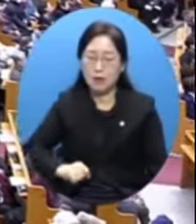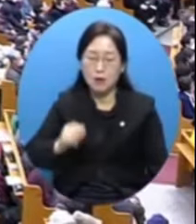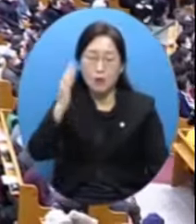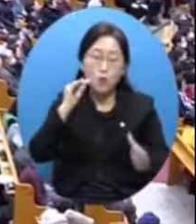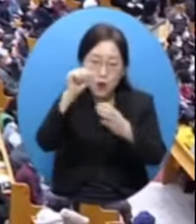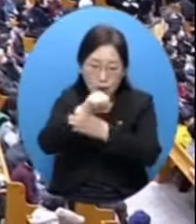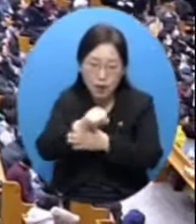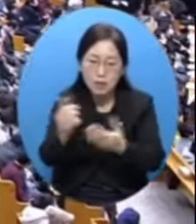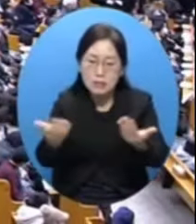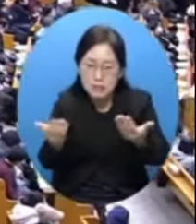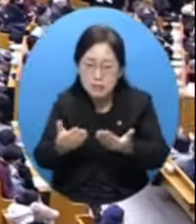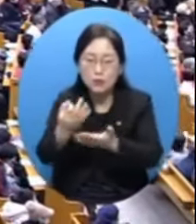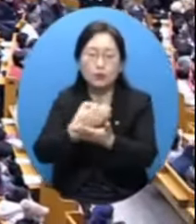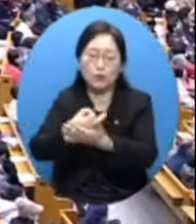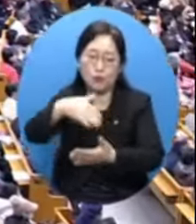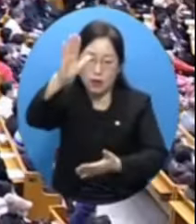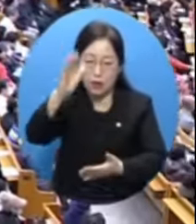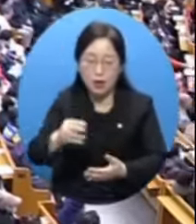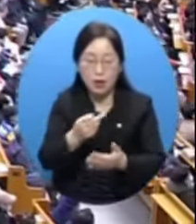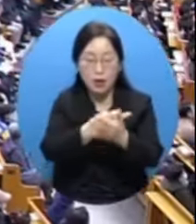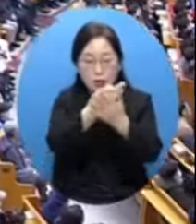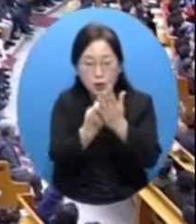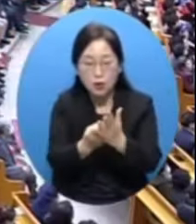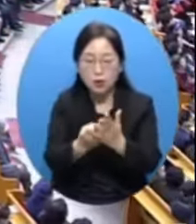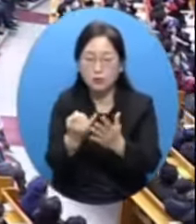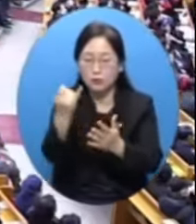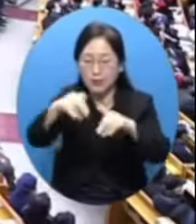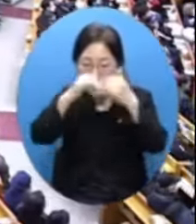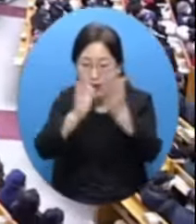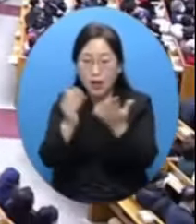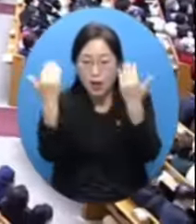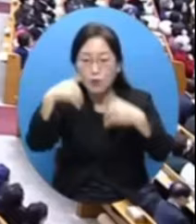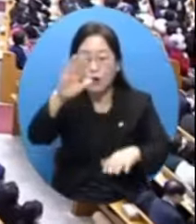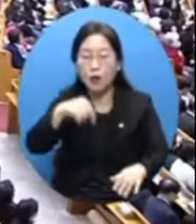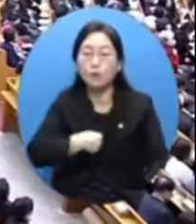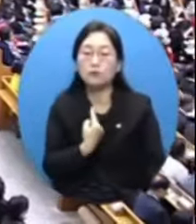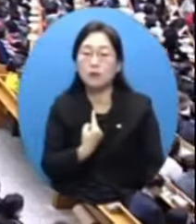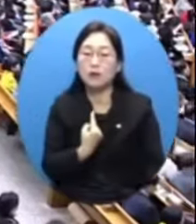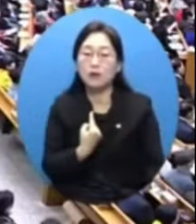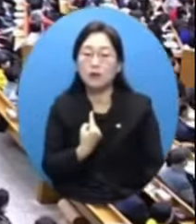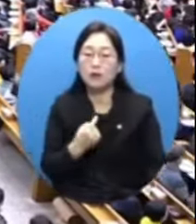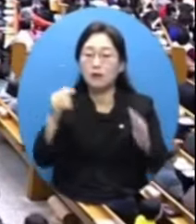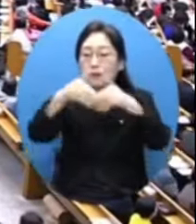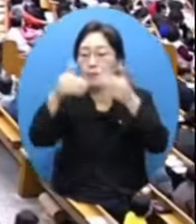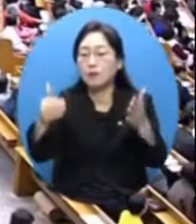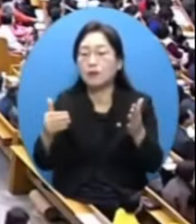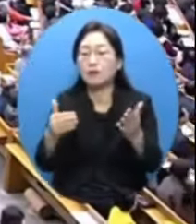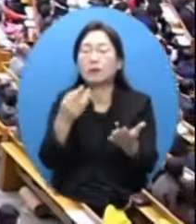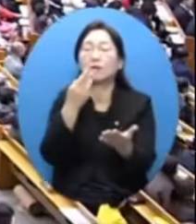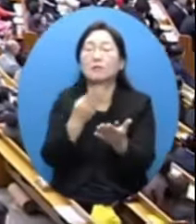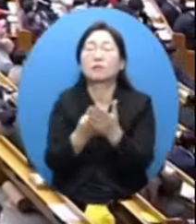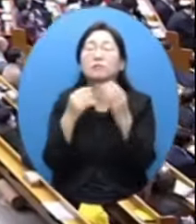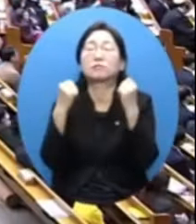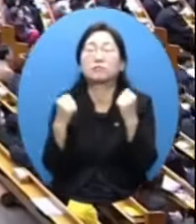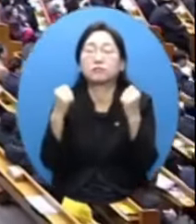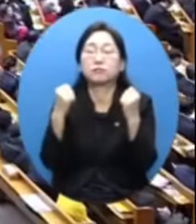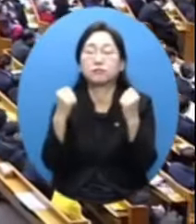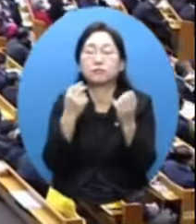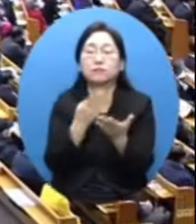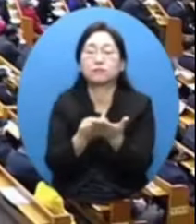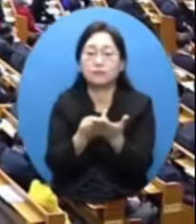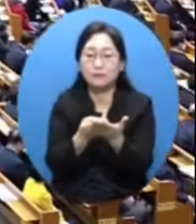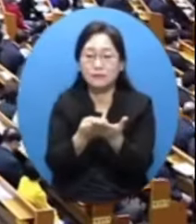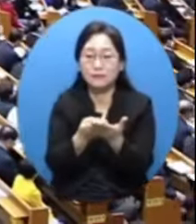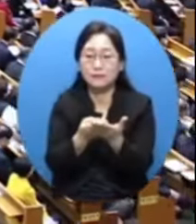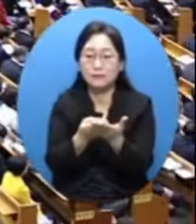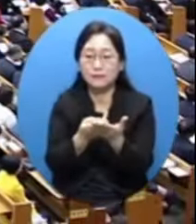나가고 형과 누나들은 다 학교를 가고 본인 혼자 그 방에 덩그러미 컴컴한 방에 누워서